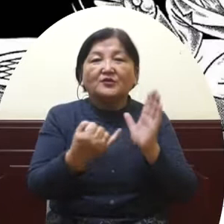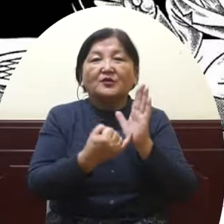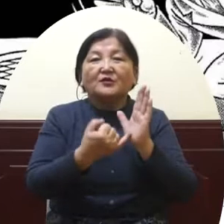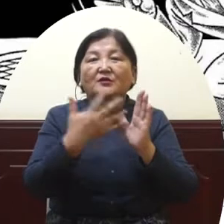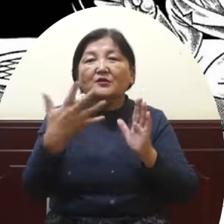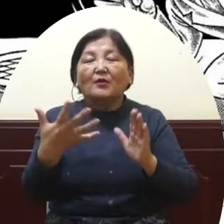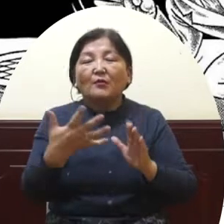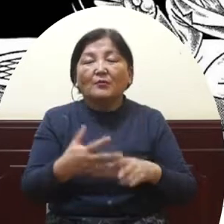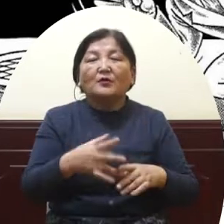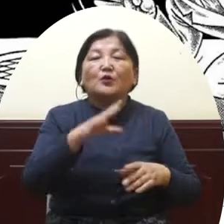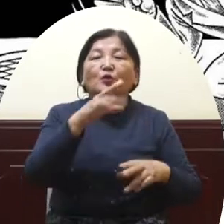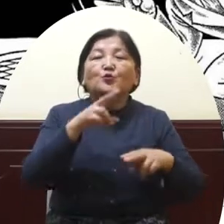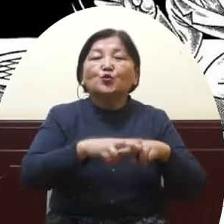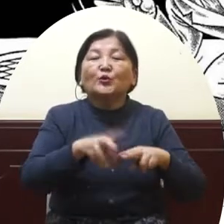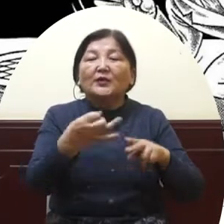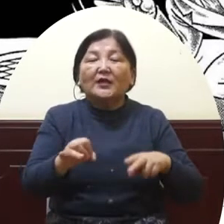санхүүгийн хувьд